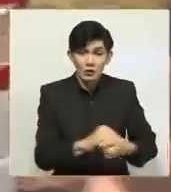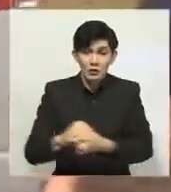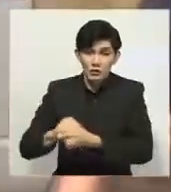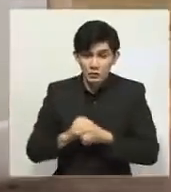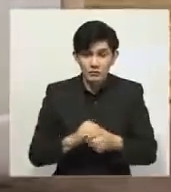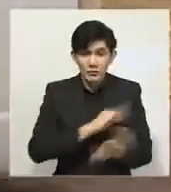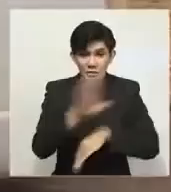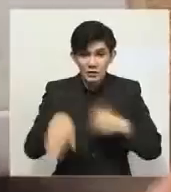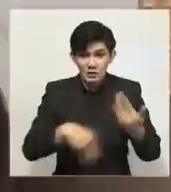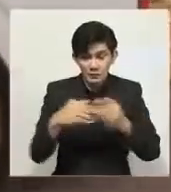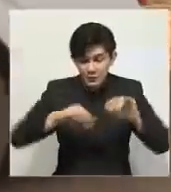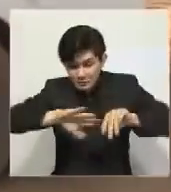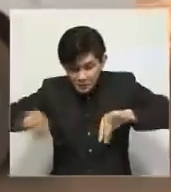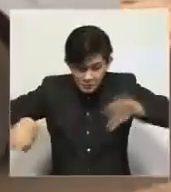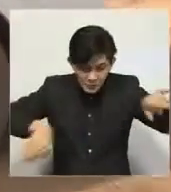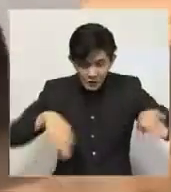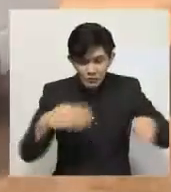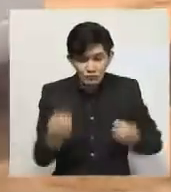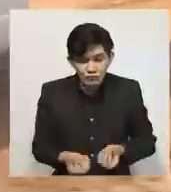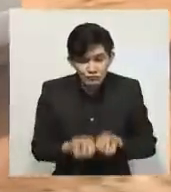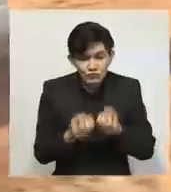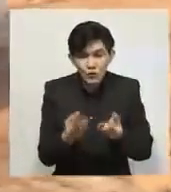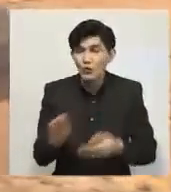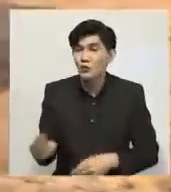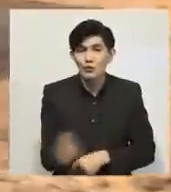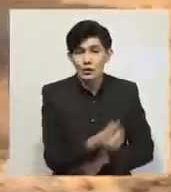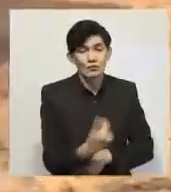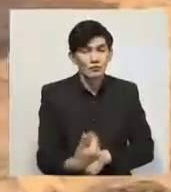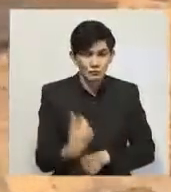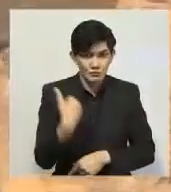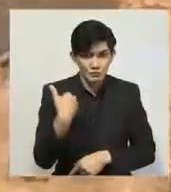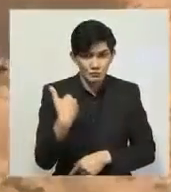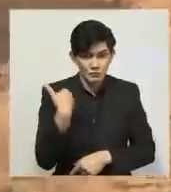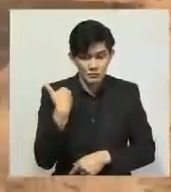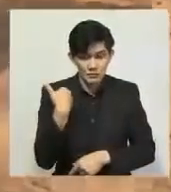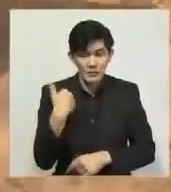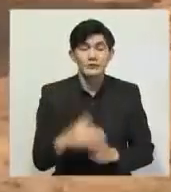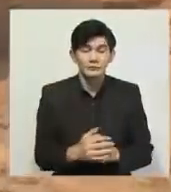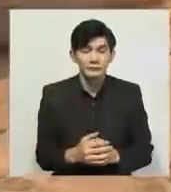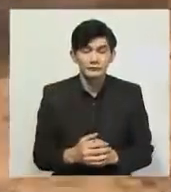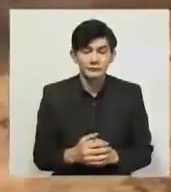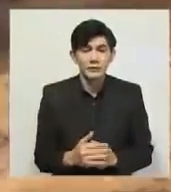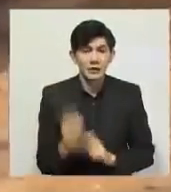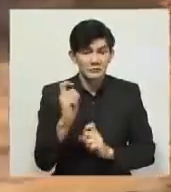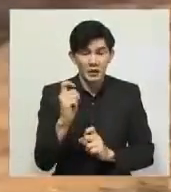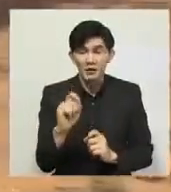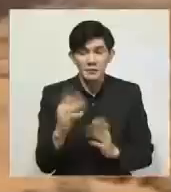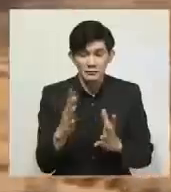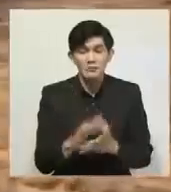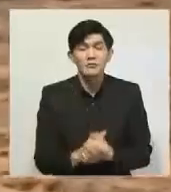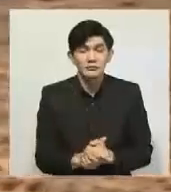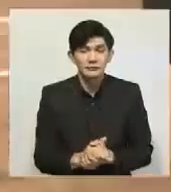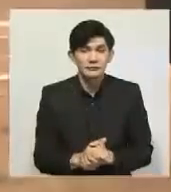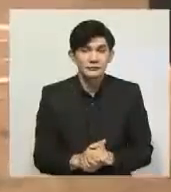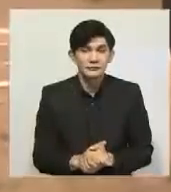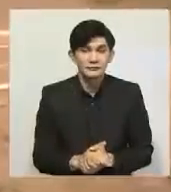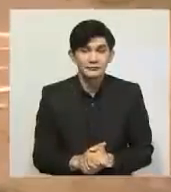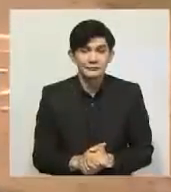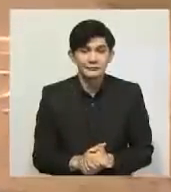คนให้หลีกทางเพื่อที่จะนำส่งตัวเด็กและโค้ชถึงมือแพทย์อย่างปลอดภัยและเร็วที่สุด